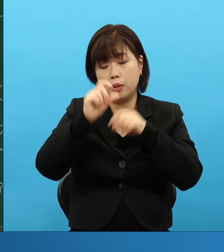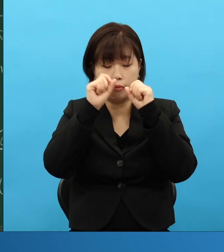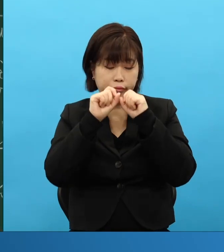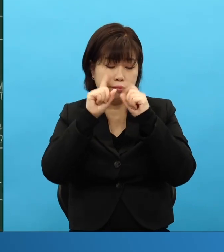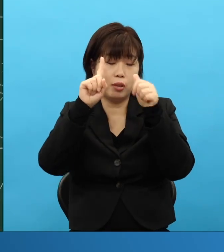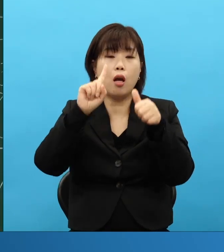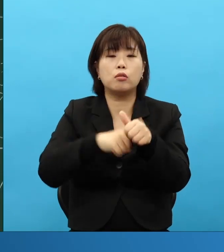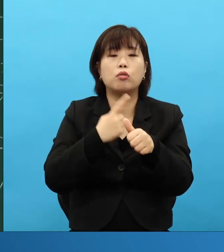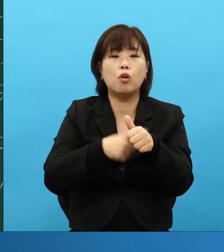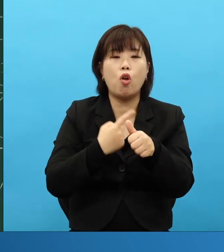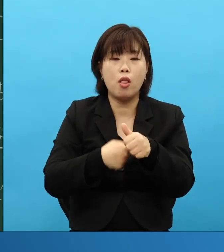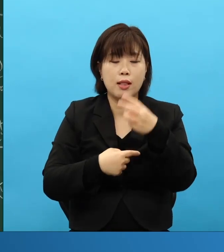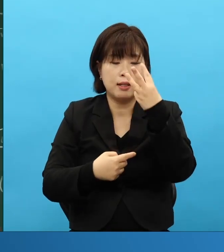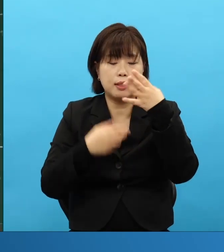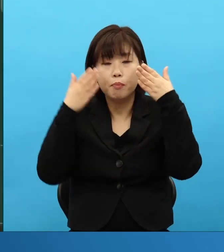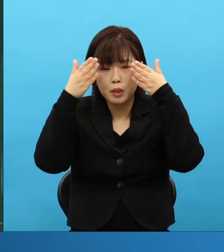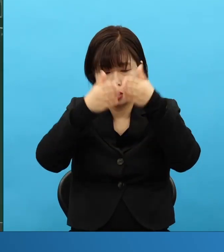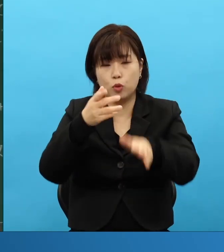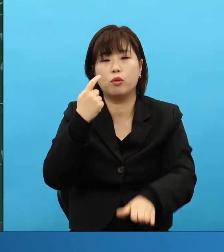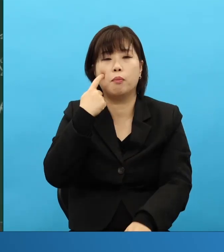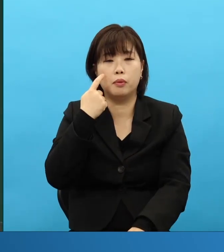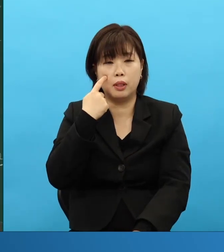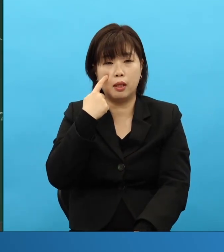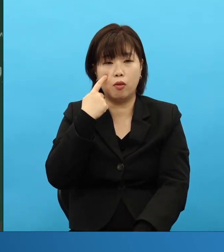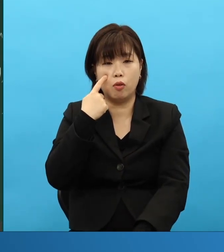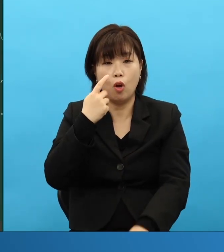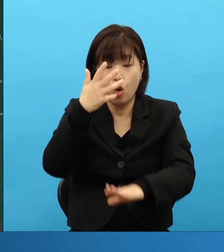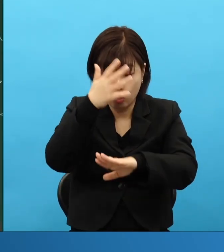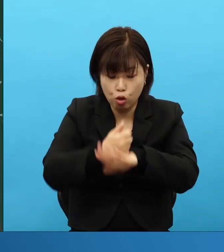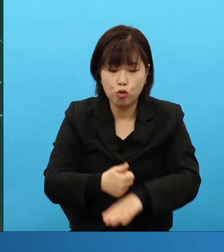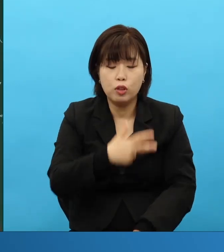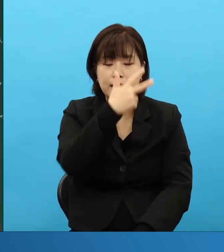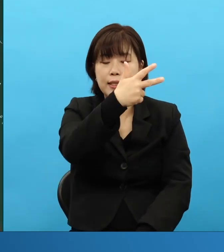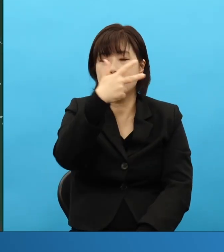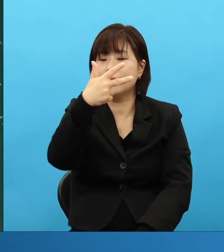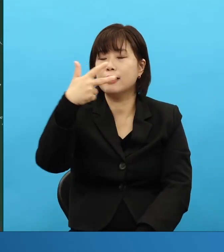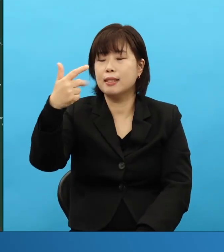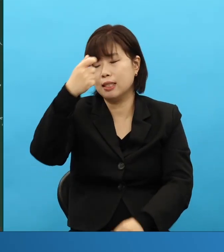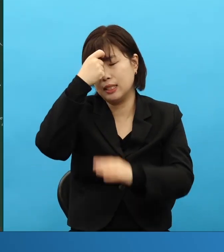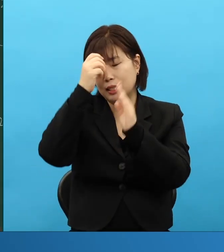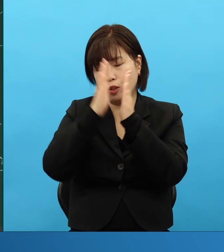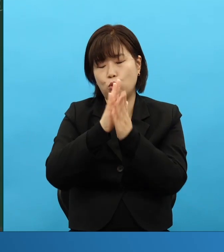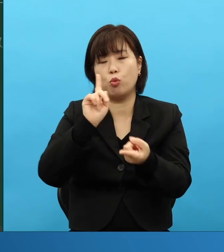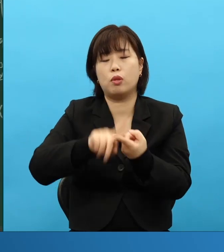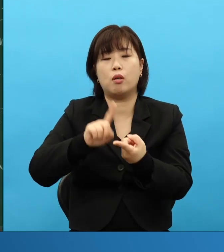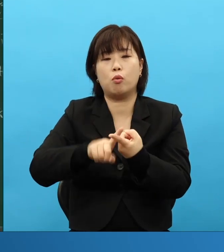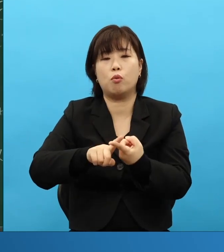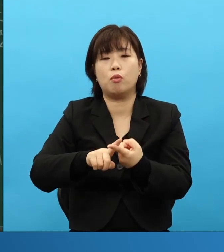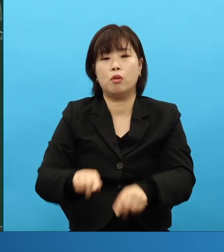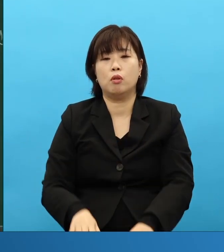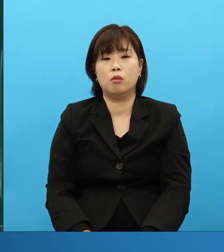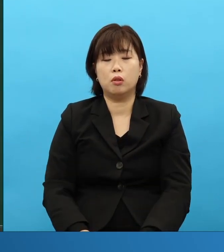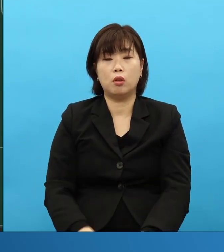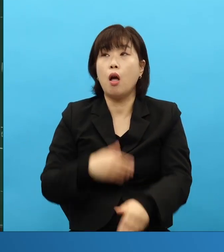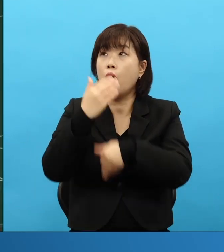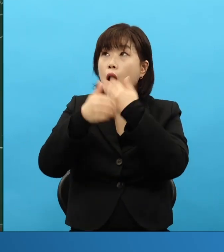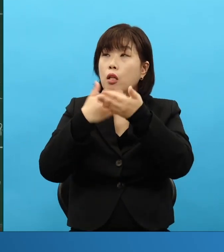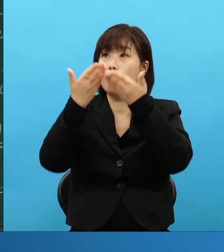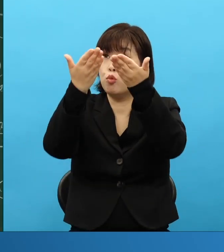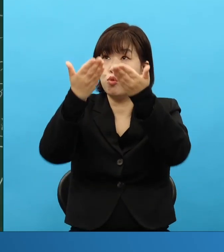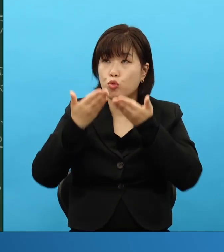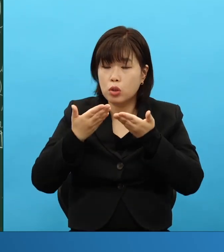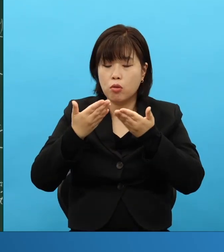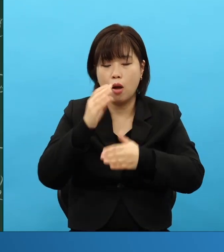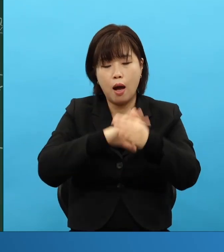3 concentrations. 답은 이거거든요. Because that's the answer. 777. 하나님이 주신 거를 그냥 아침에 하고